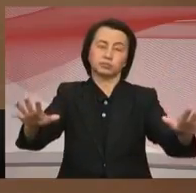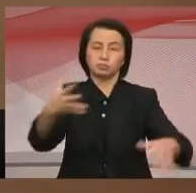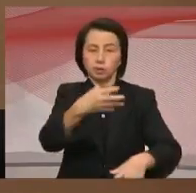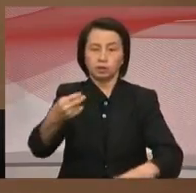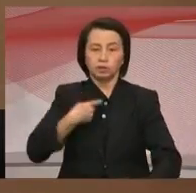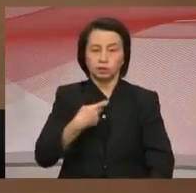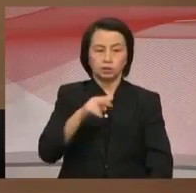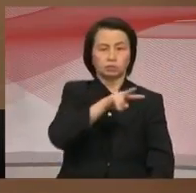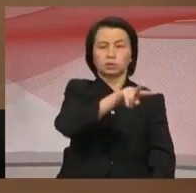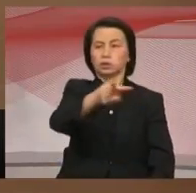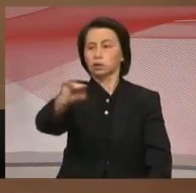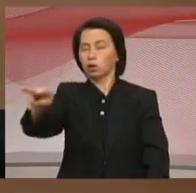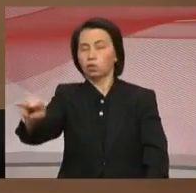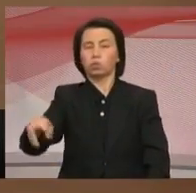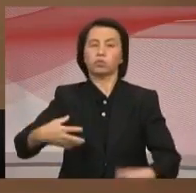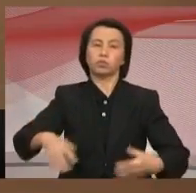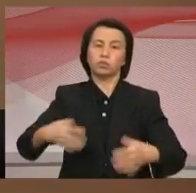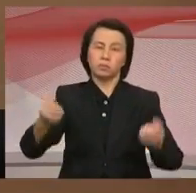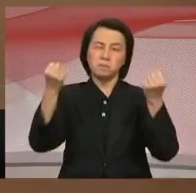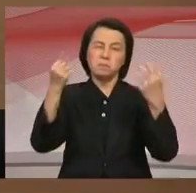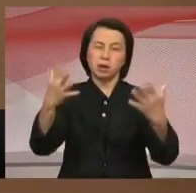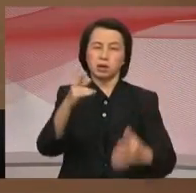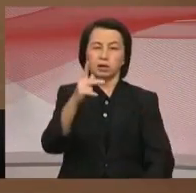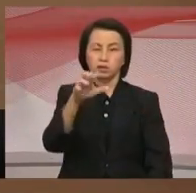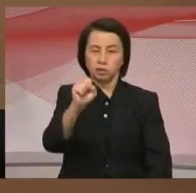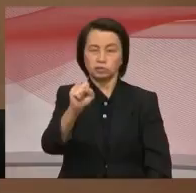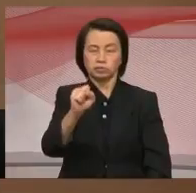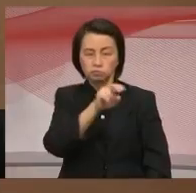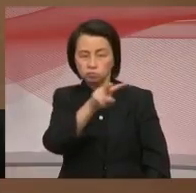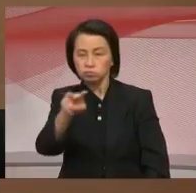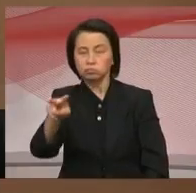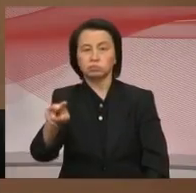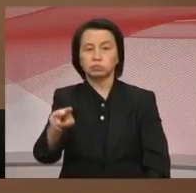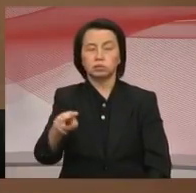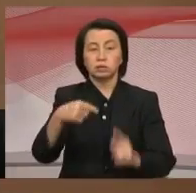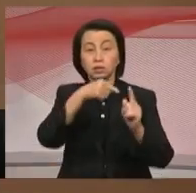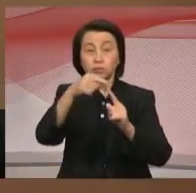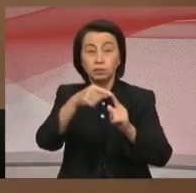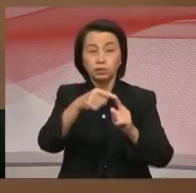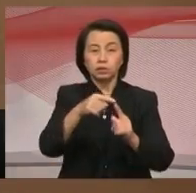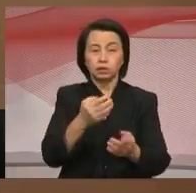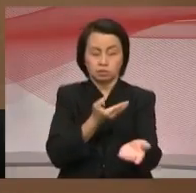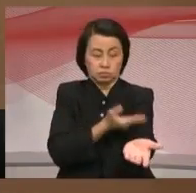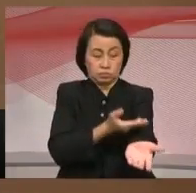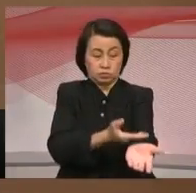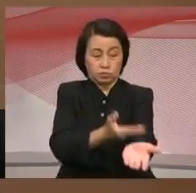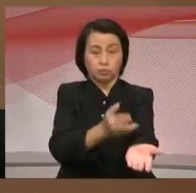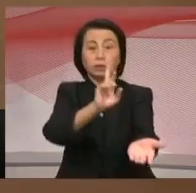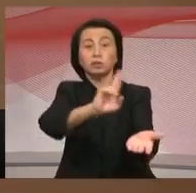Dan kita dapati banyak kes di mana apabila buffet disediakan,